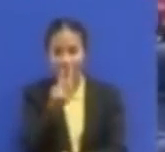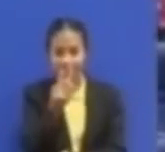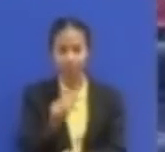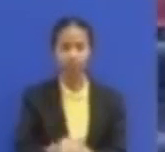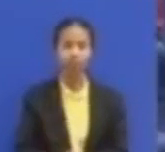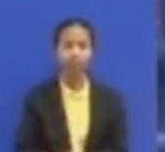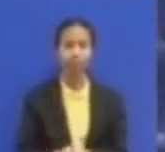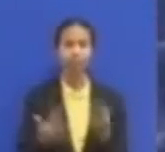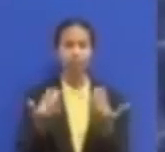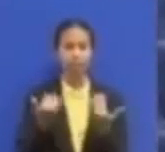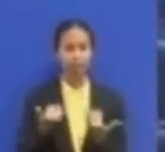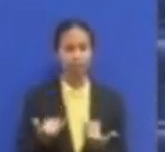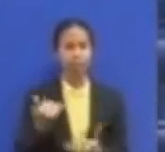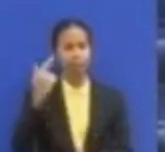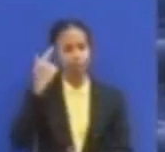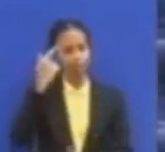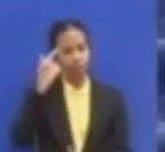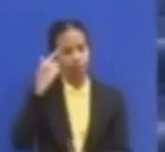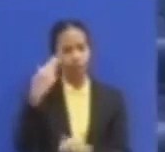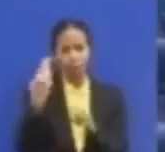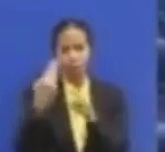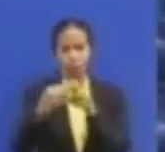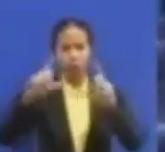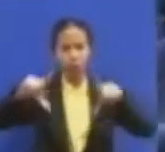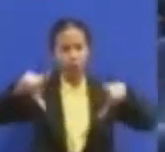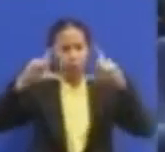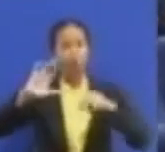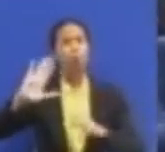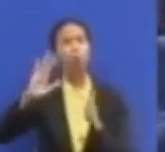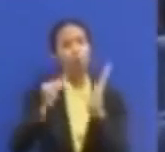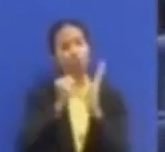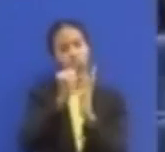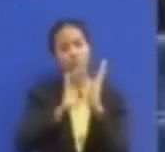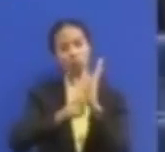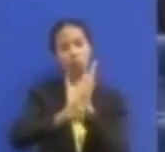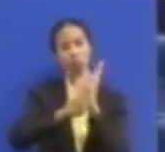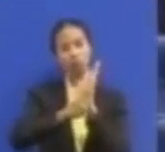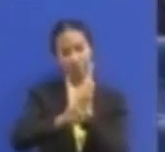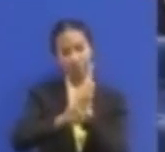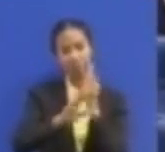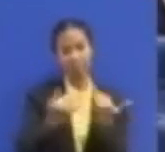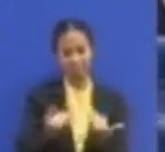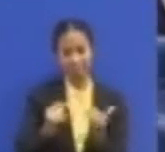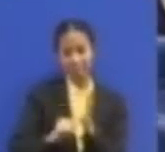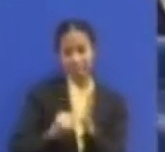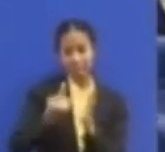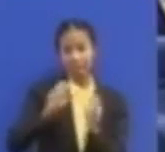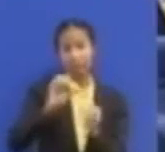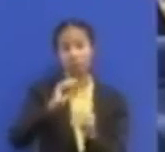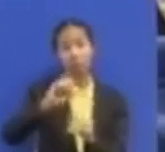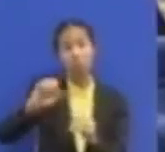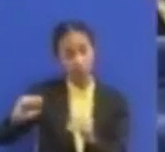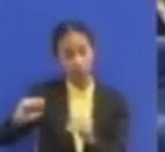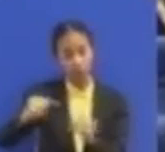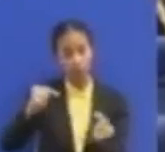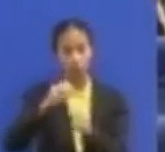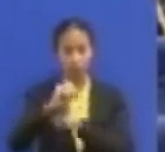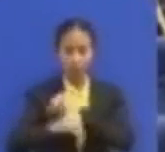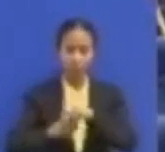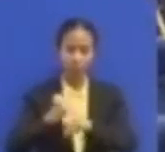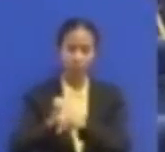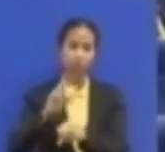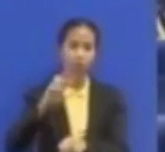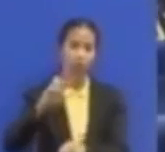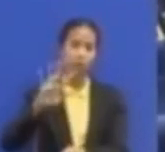ป็นนักการเมืองชื่อดังในจังหวัดบุรีรัมย์เลยนะคะเป็นส.ส.ครั้งแรกเนี่ยเมื่อปี2512แล้วก็เป็นส.